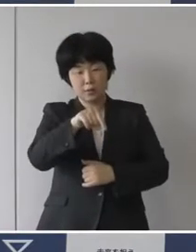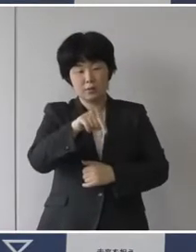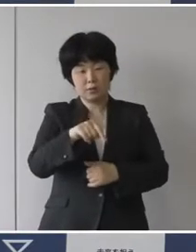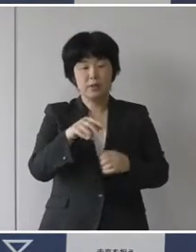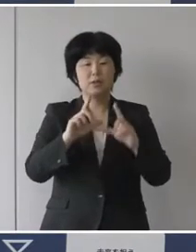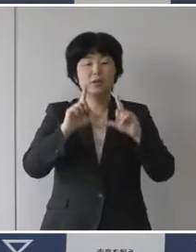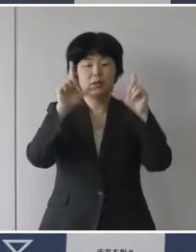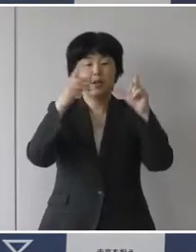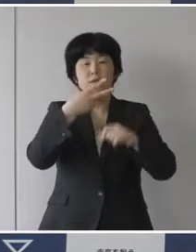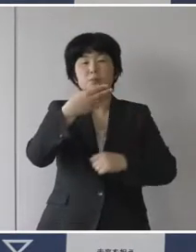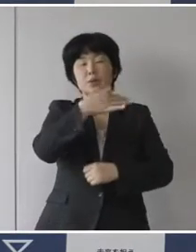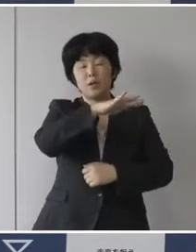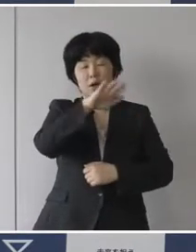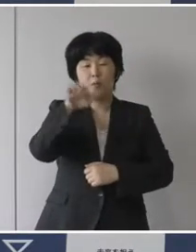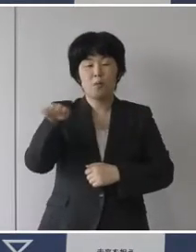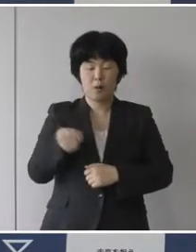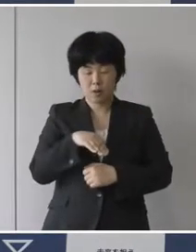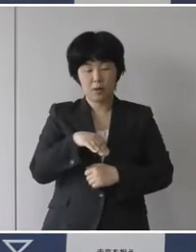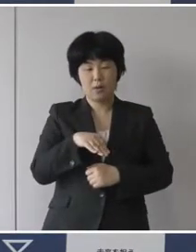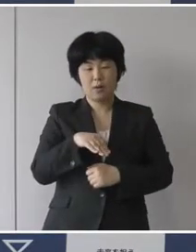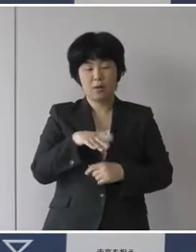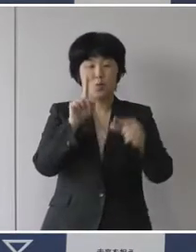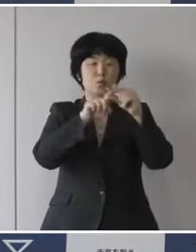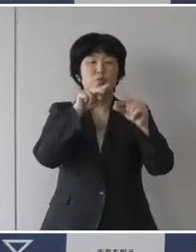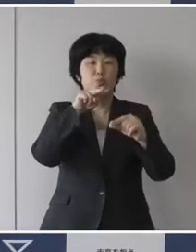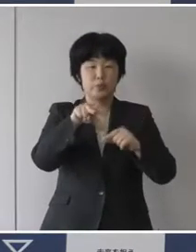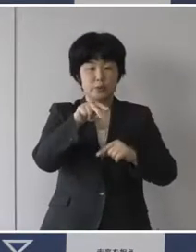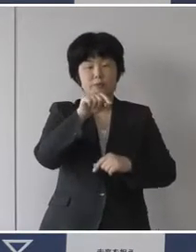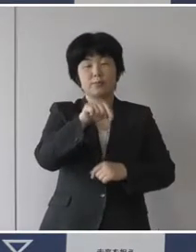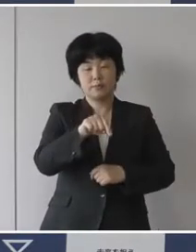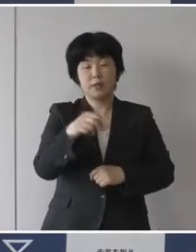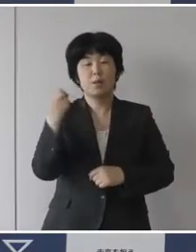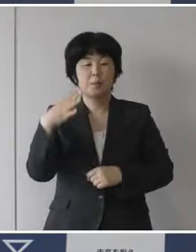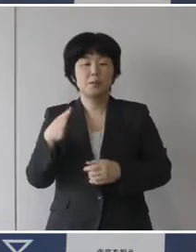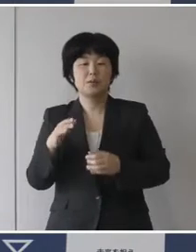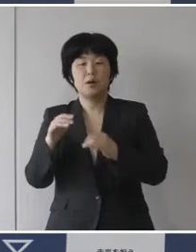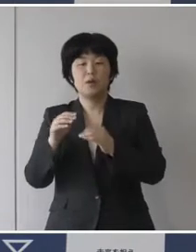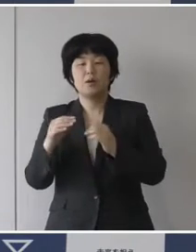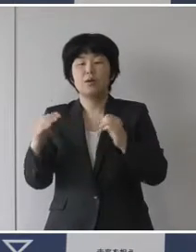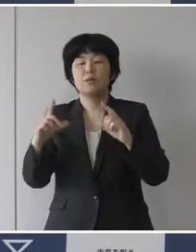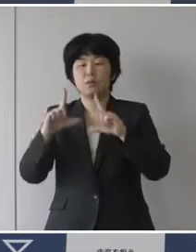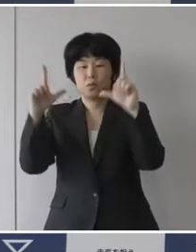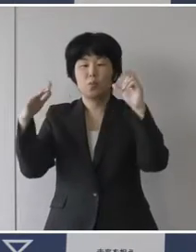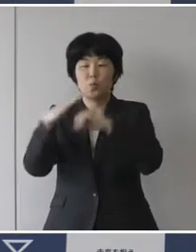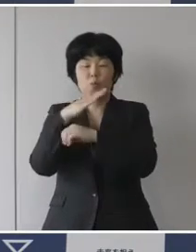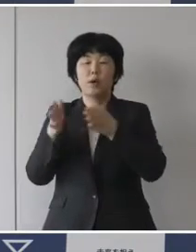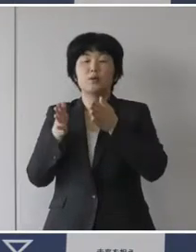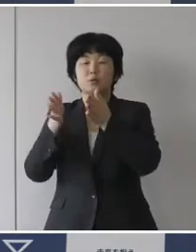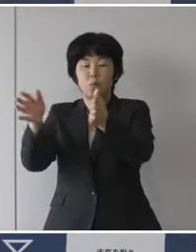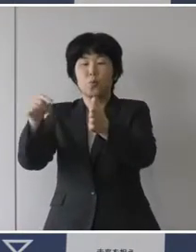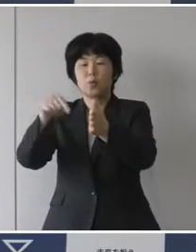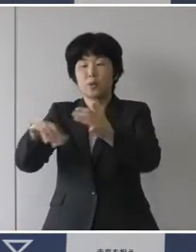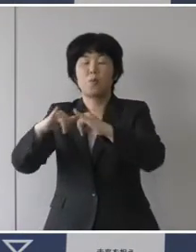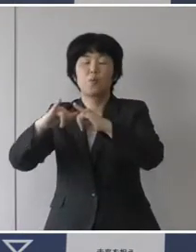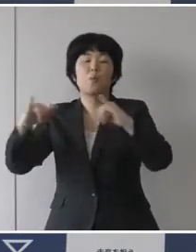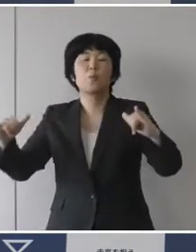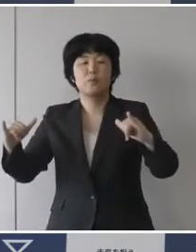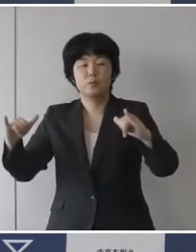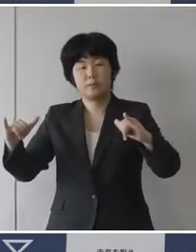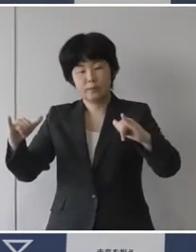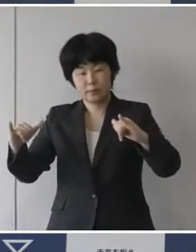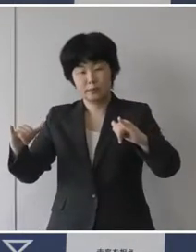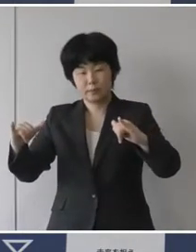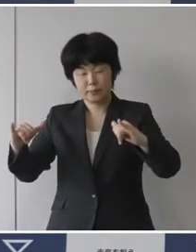でもあったということで、これ大変東海道でも大きくてですね、総面積約83